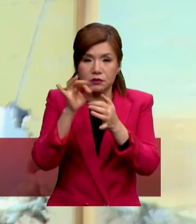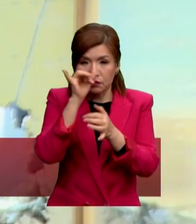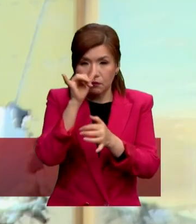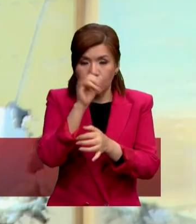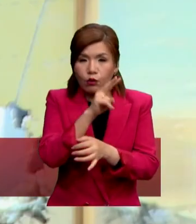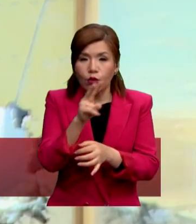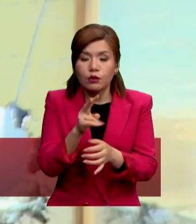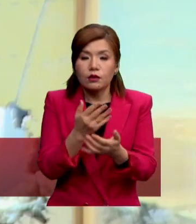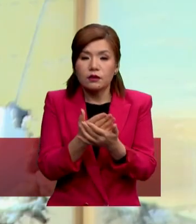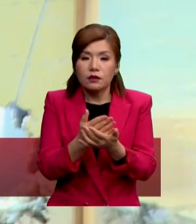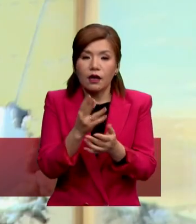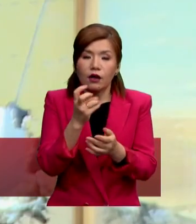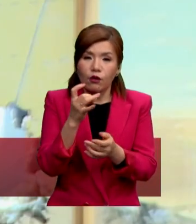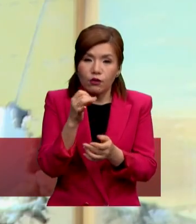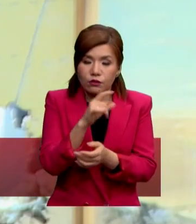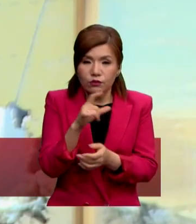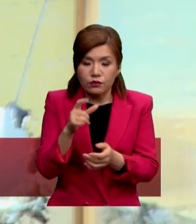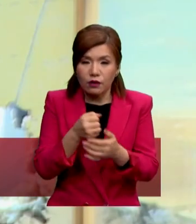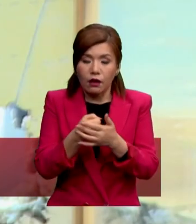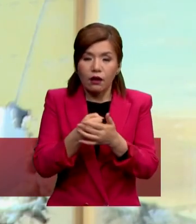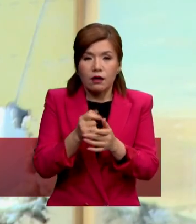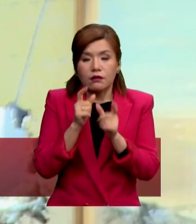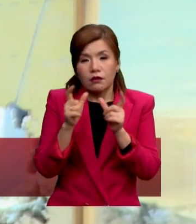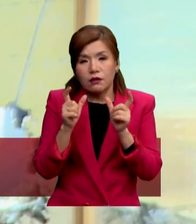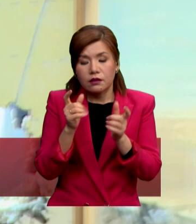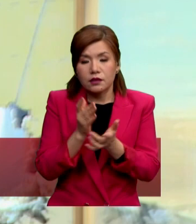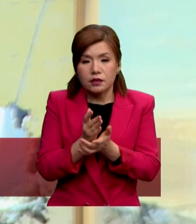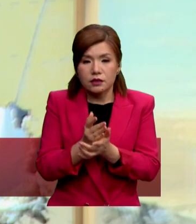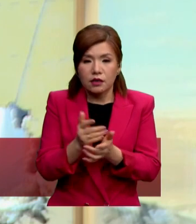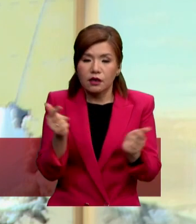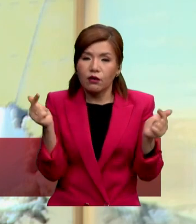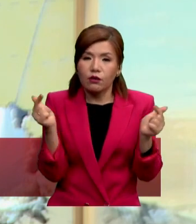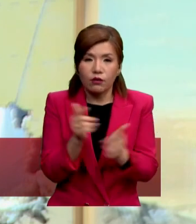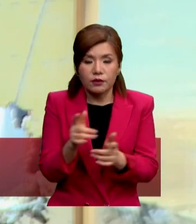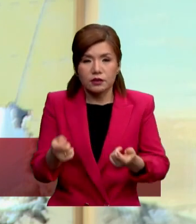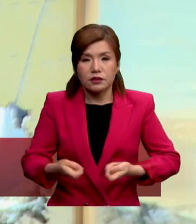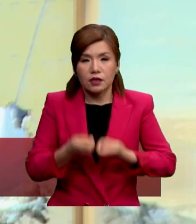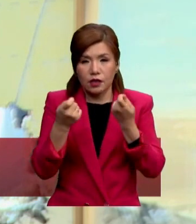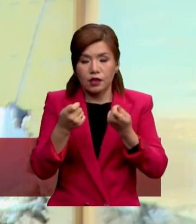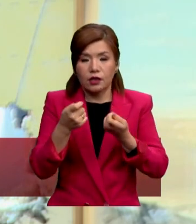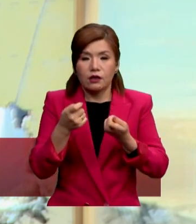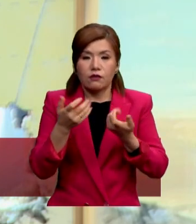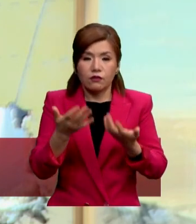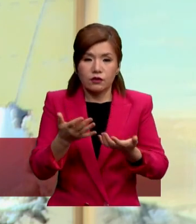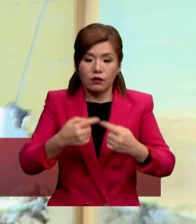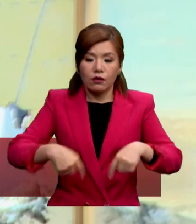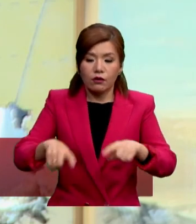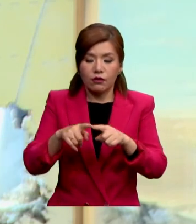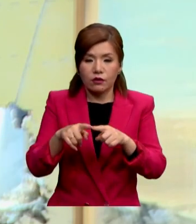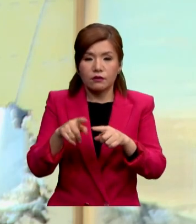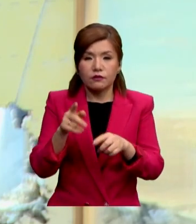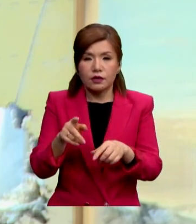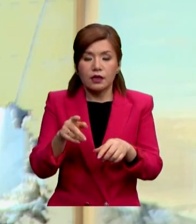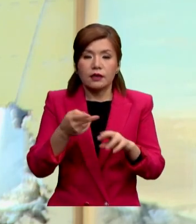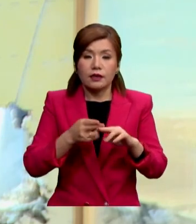всем желающим все общественные ковыки Казахстана прямо бьют тревогу потому что это грубейшее нарушение и духа и буквы этой орхунской конвенции